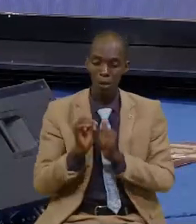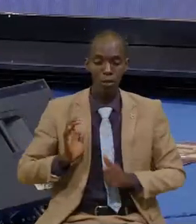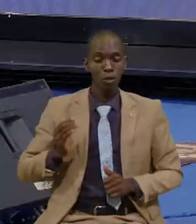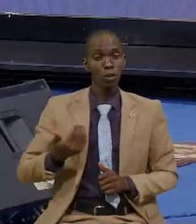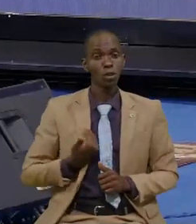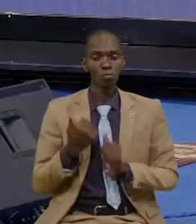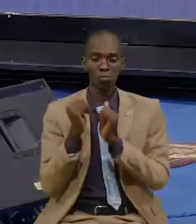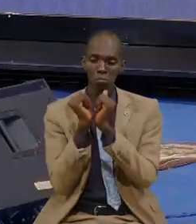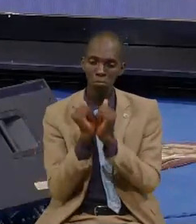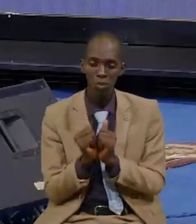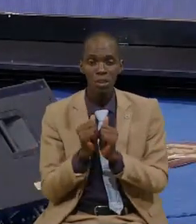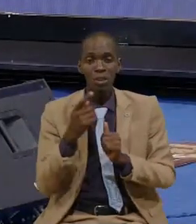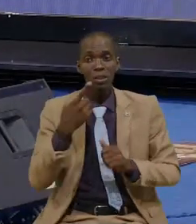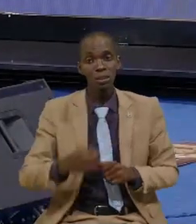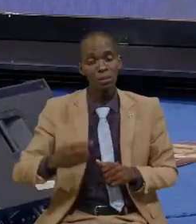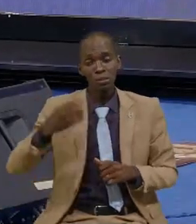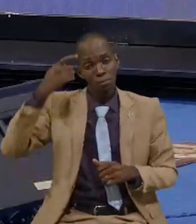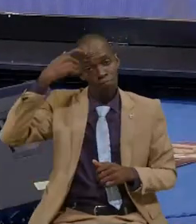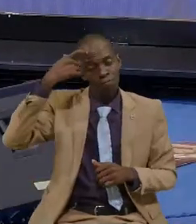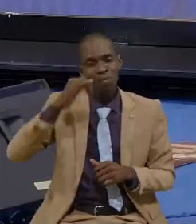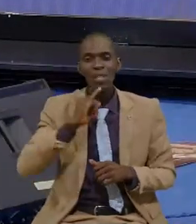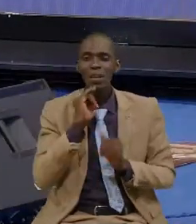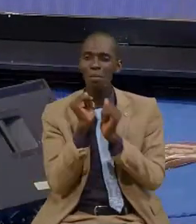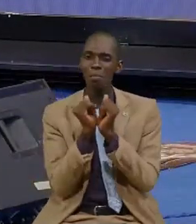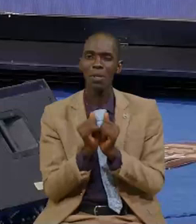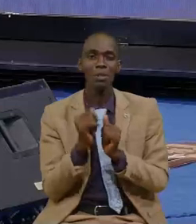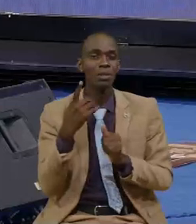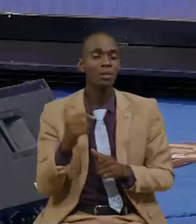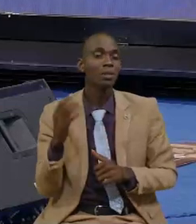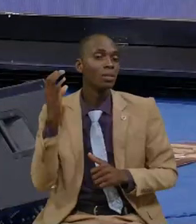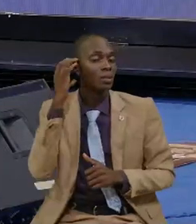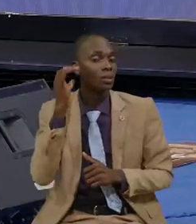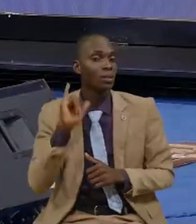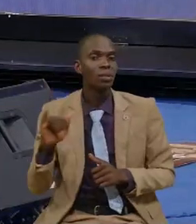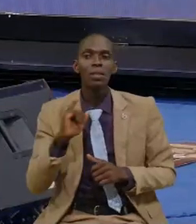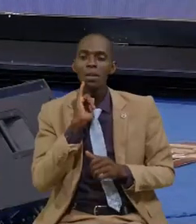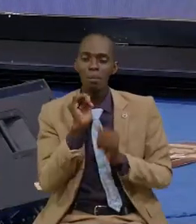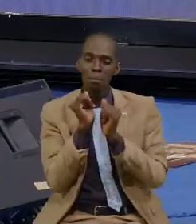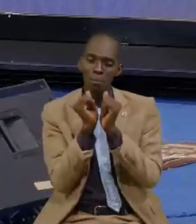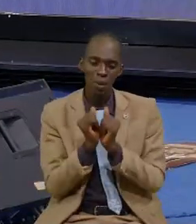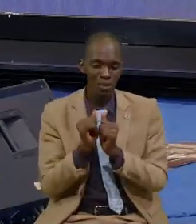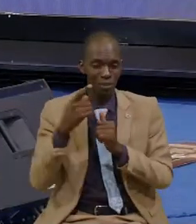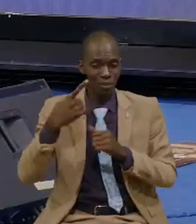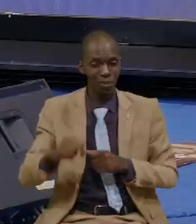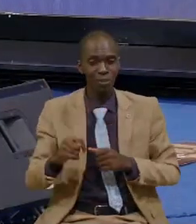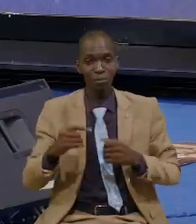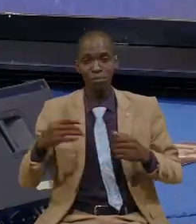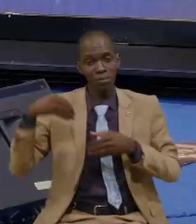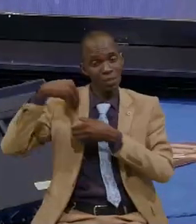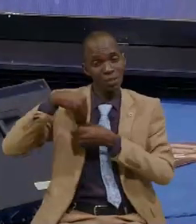la personne cherche la victoire. Alors l'âme est liée, tout son raisonnement est lié, lui est